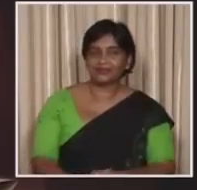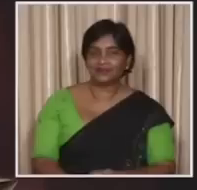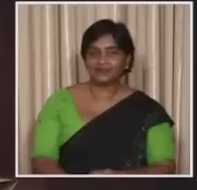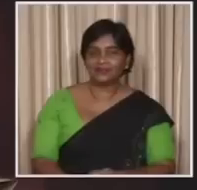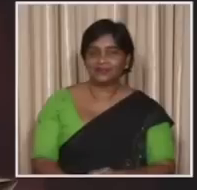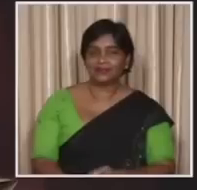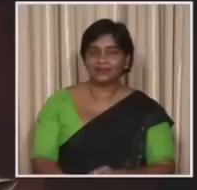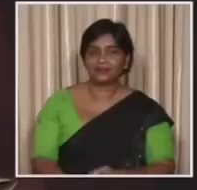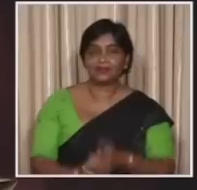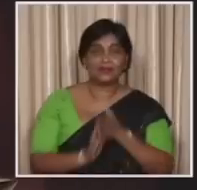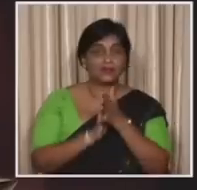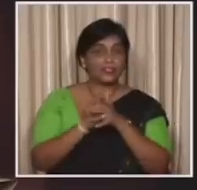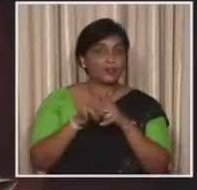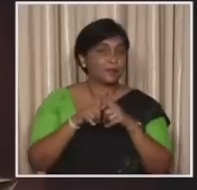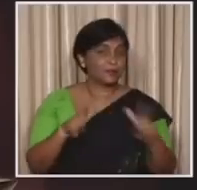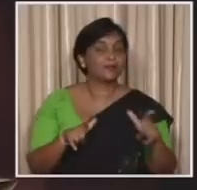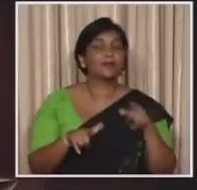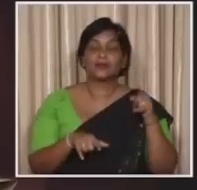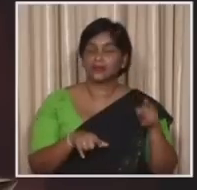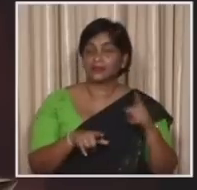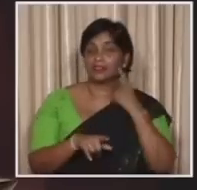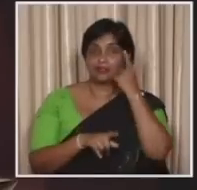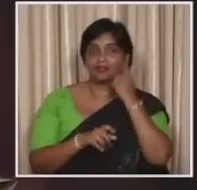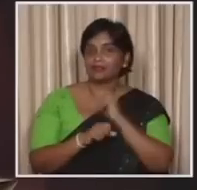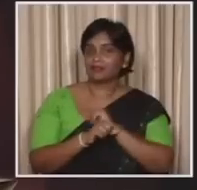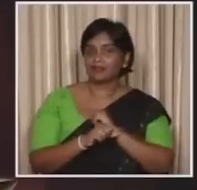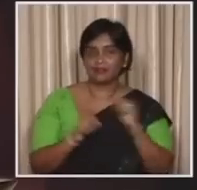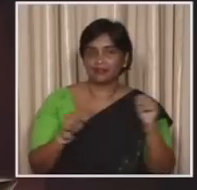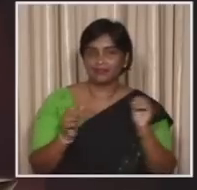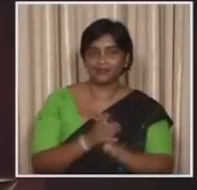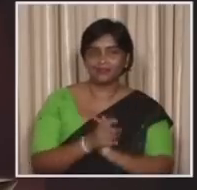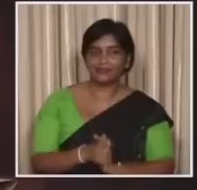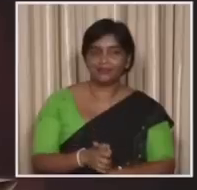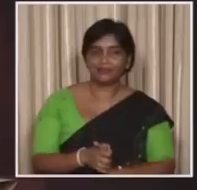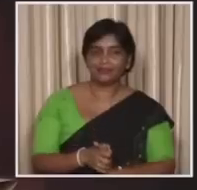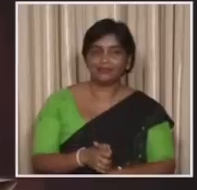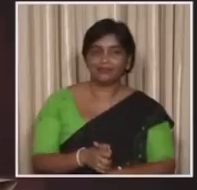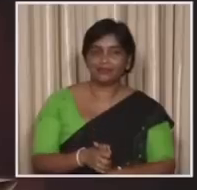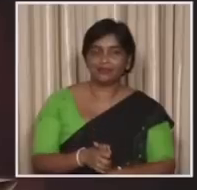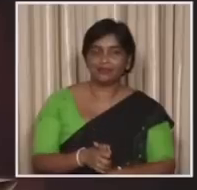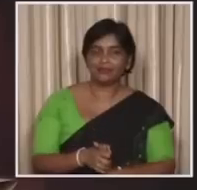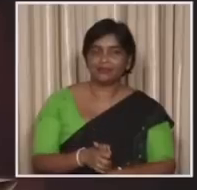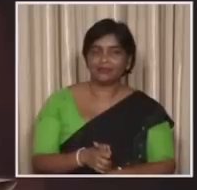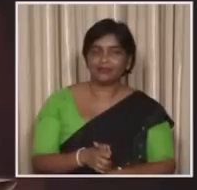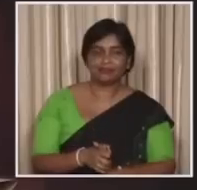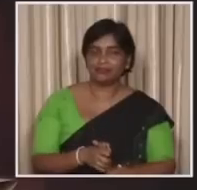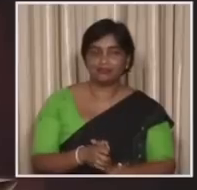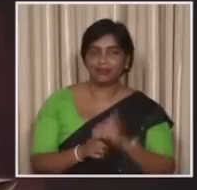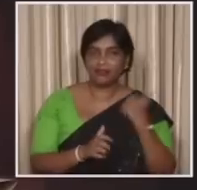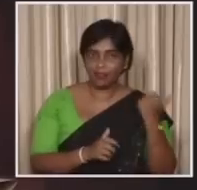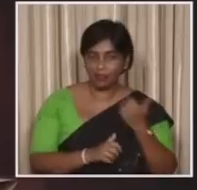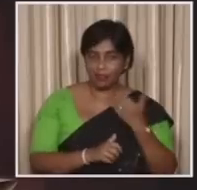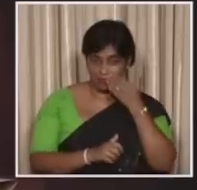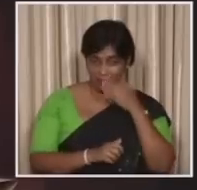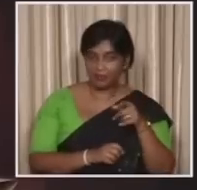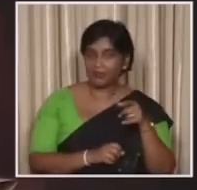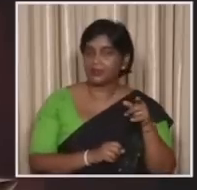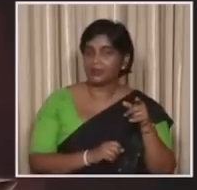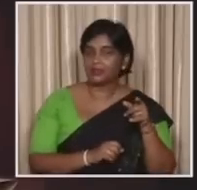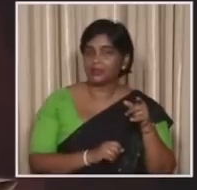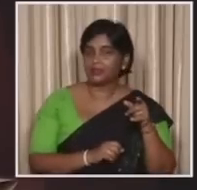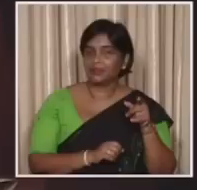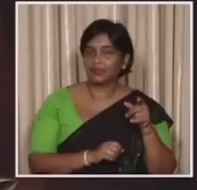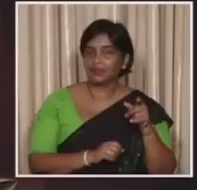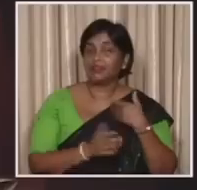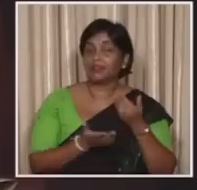සංඥා භාෂාව ගැන විශේෂඥ තිබුණ නැහැ. සංඥා භාෂාව මං දන්නේ ඒක අලුත් සුදුසුකමක්ද කියලා. හැබැයි